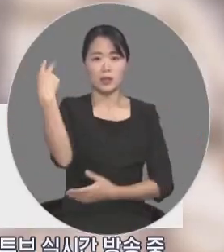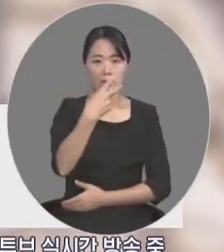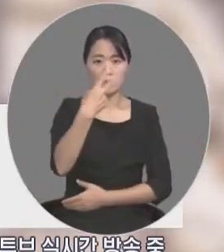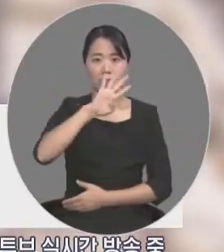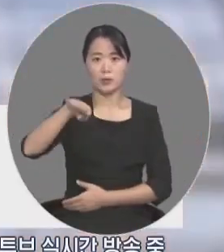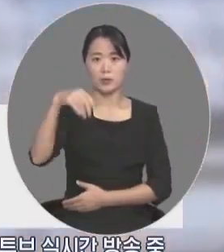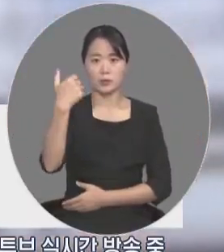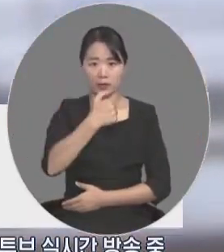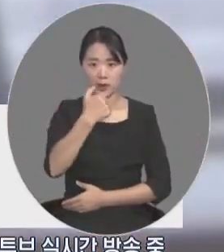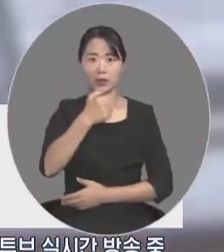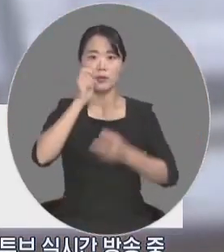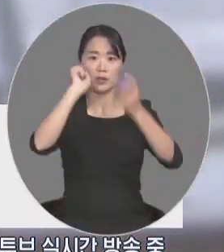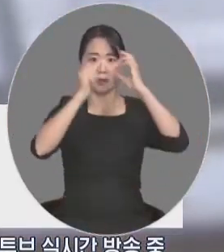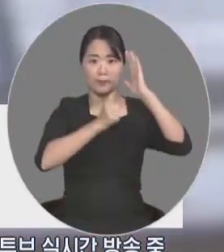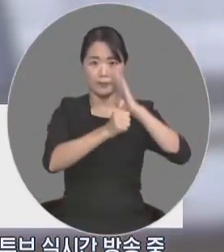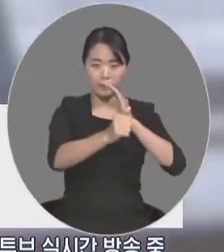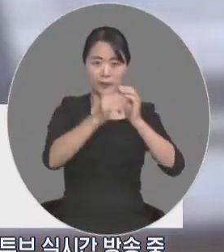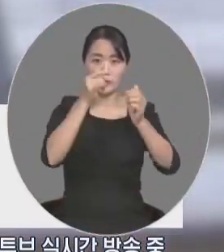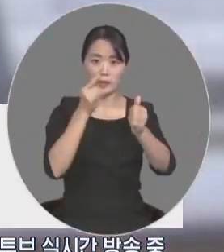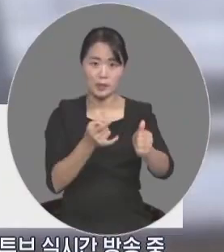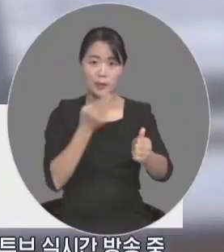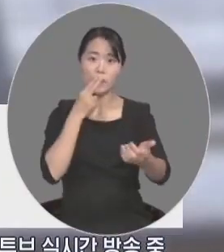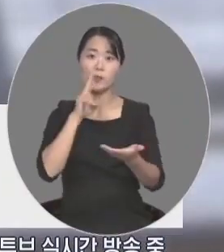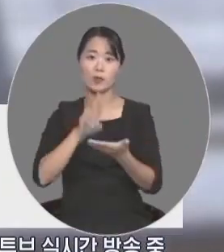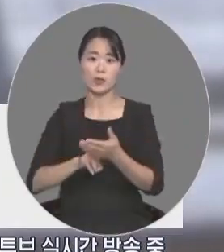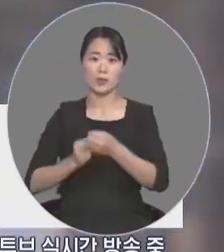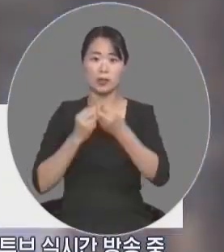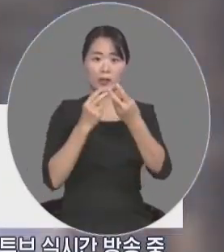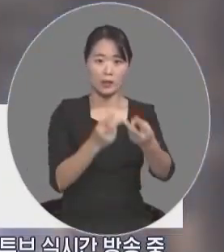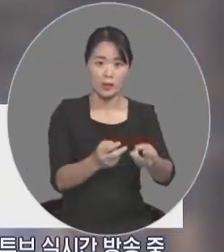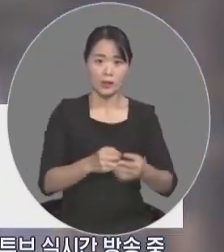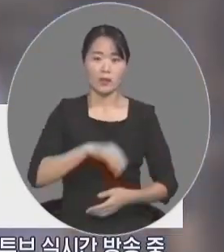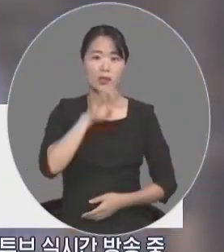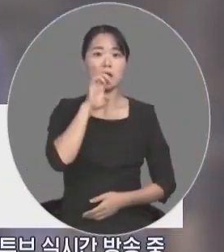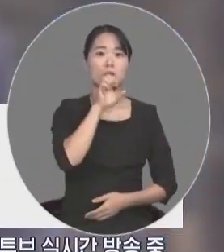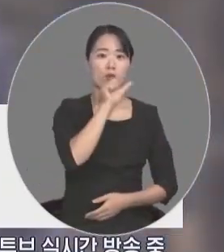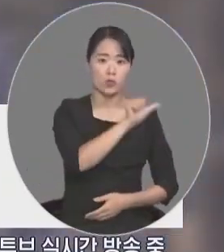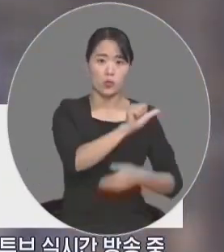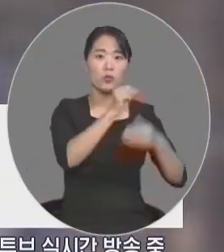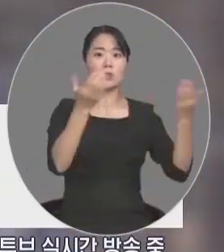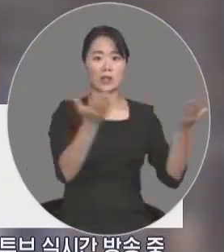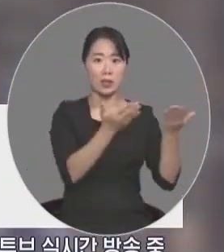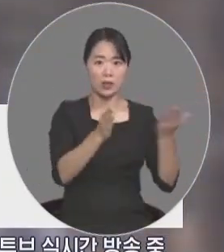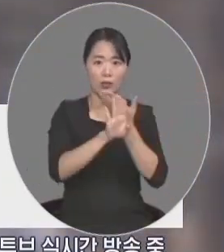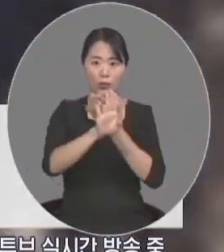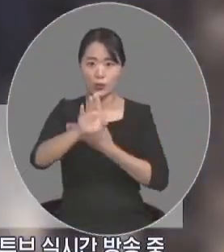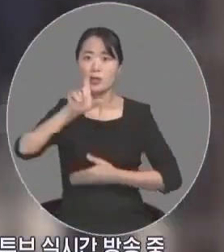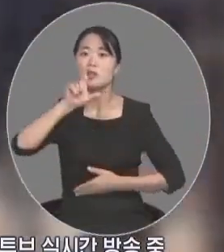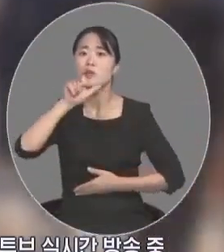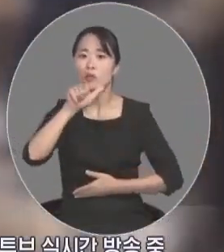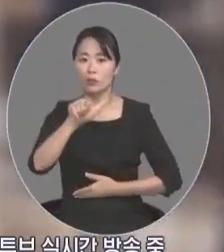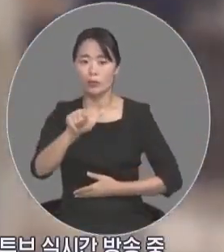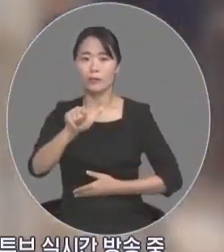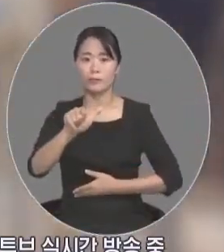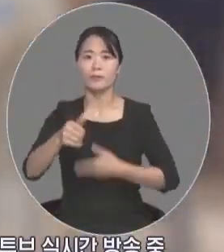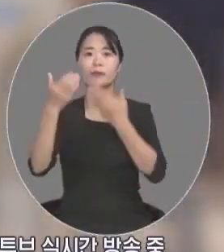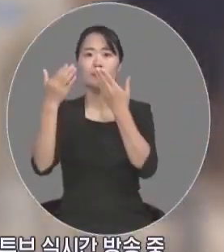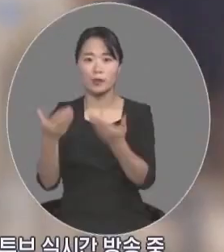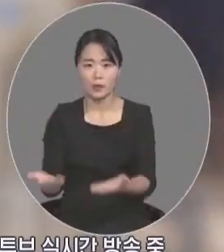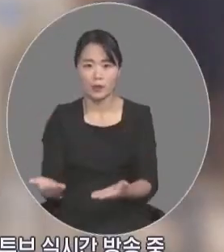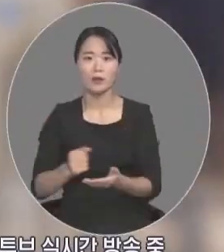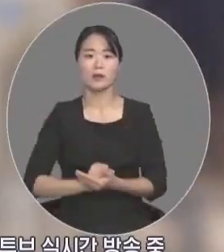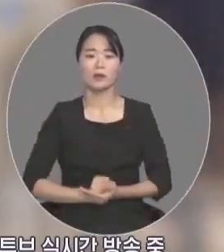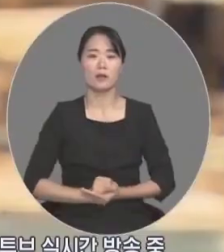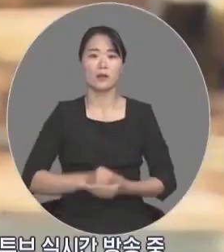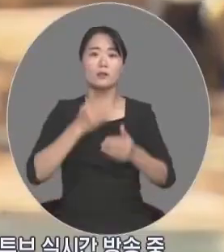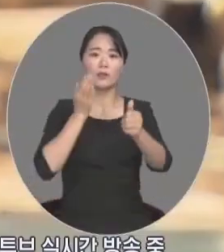기업체 대표들에게 폭염 경보 시 45분 근무 후 15분의 휴식을 제공하는 무더위 휴식제를